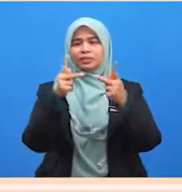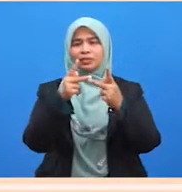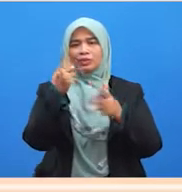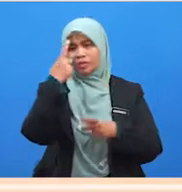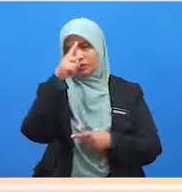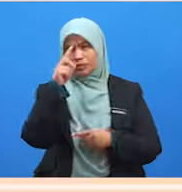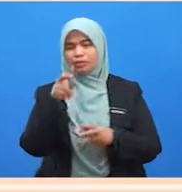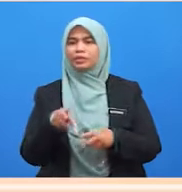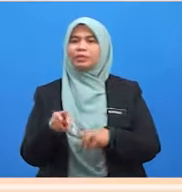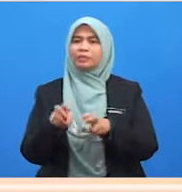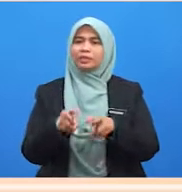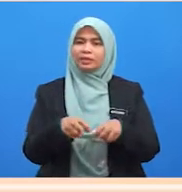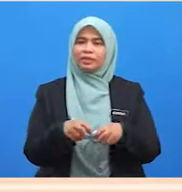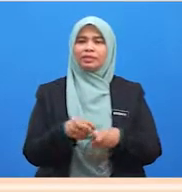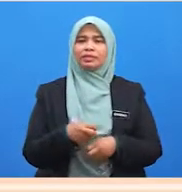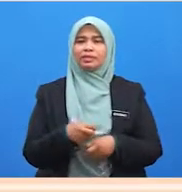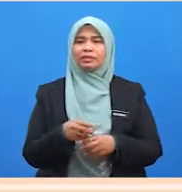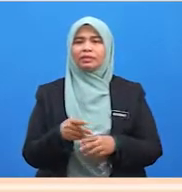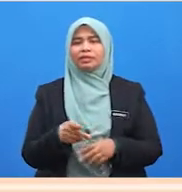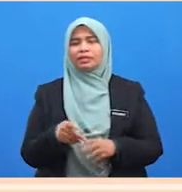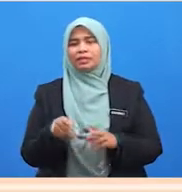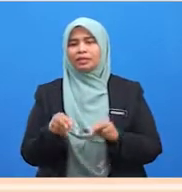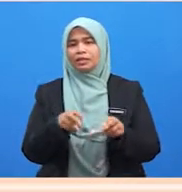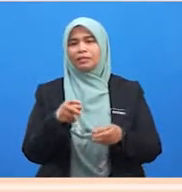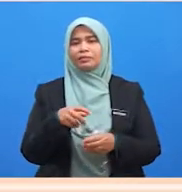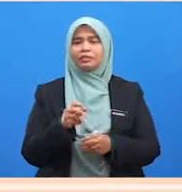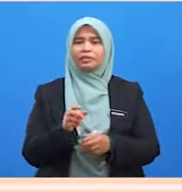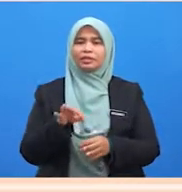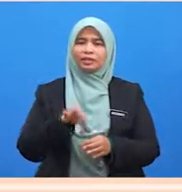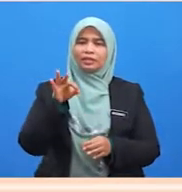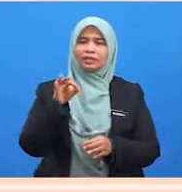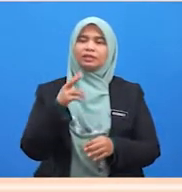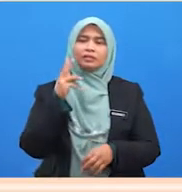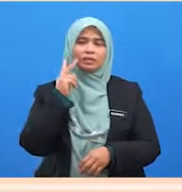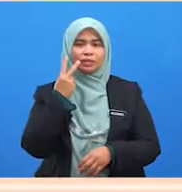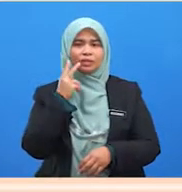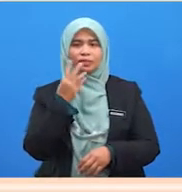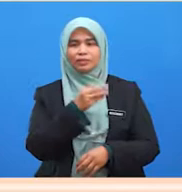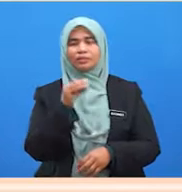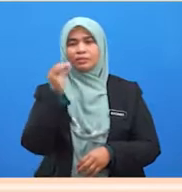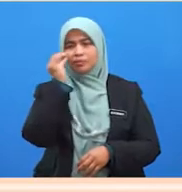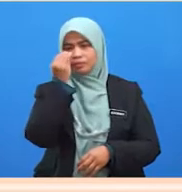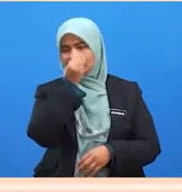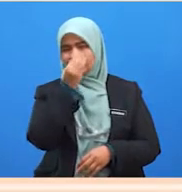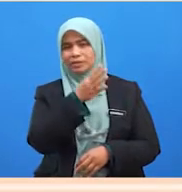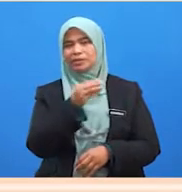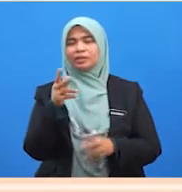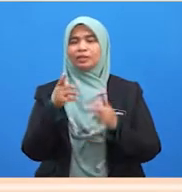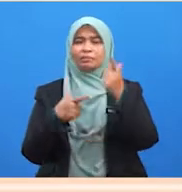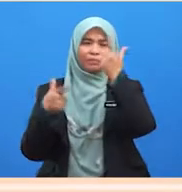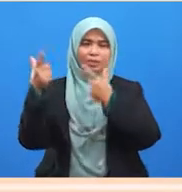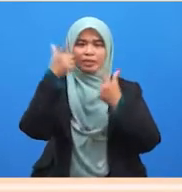seperti pertanian, seperti tanaman teh, sayur-sayuran dan bunga-bungaan serta pelancongan.